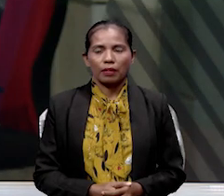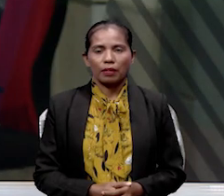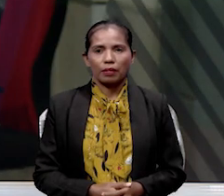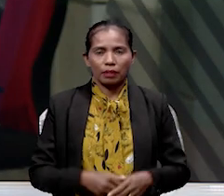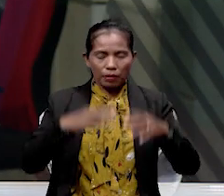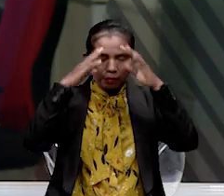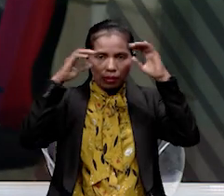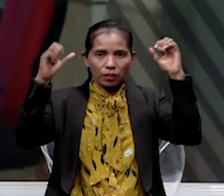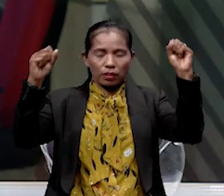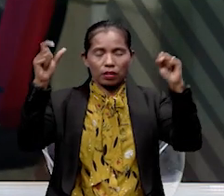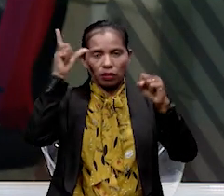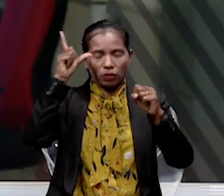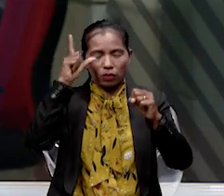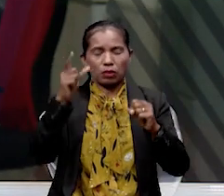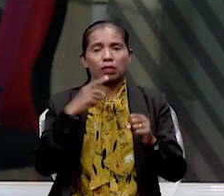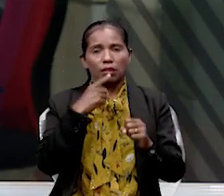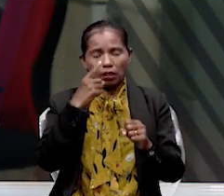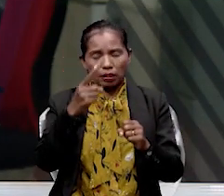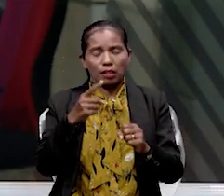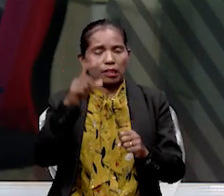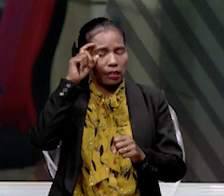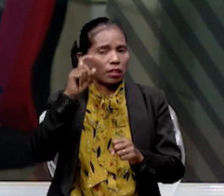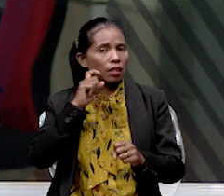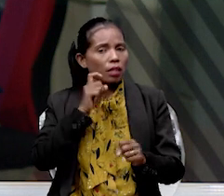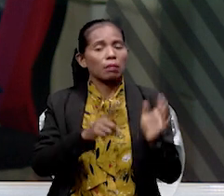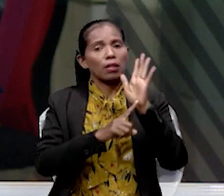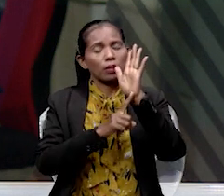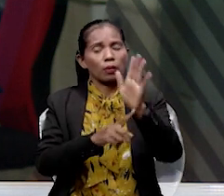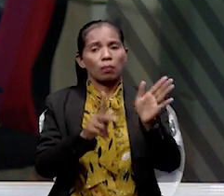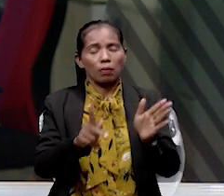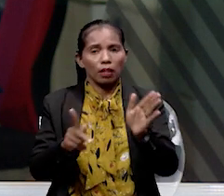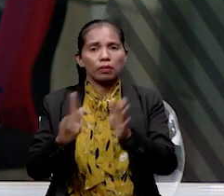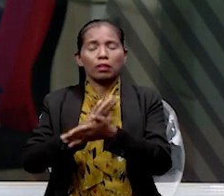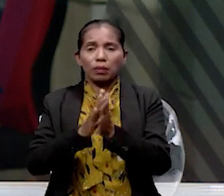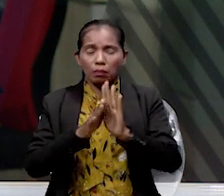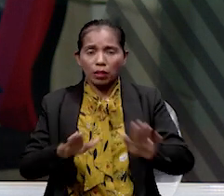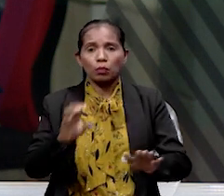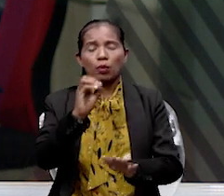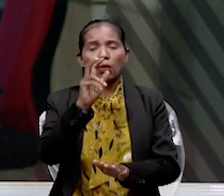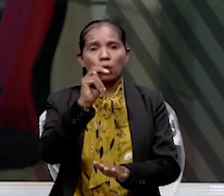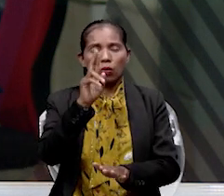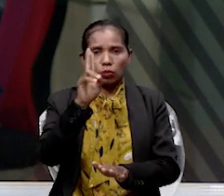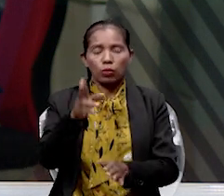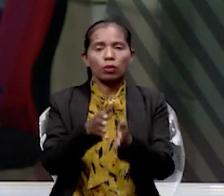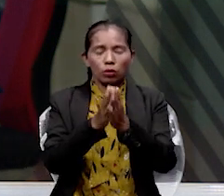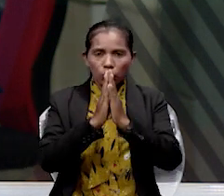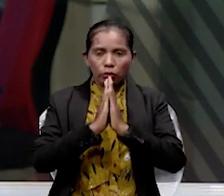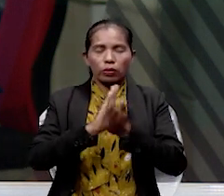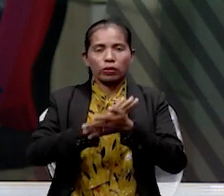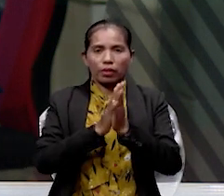Presidente Republika rekunyese shanana makato planu da pash bonu ho dihusu referendum.